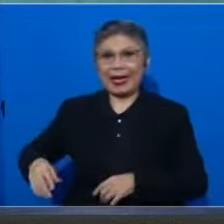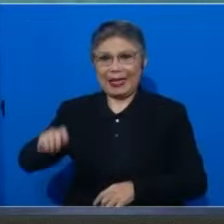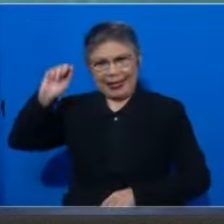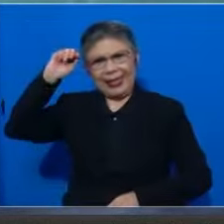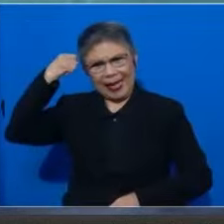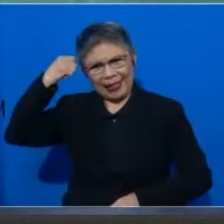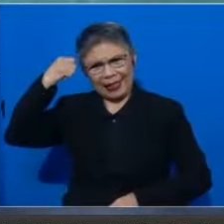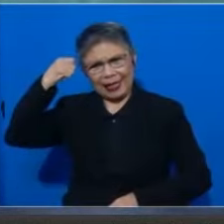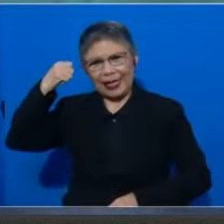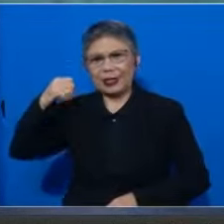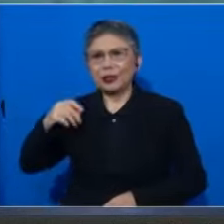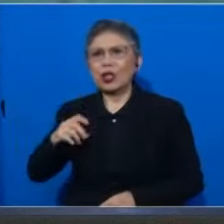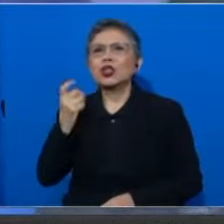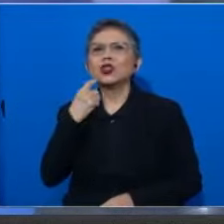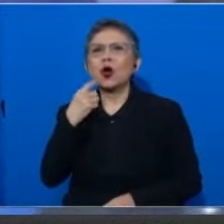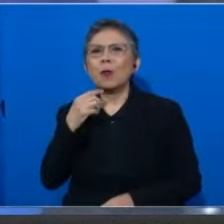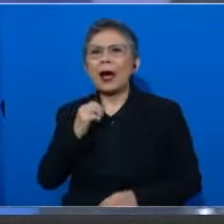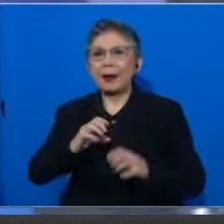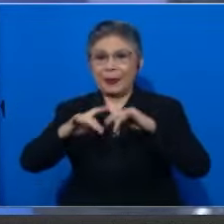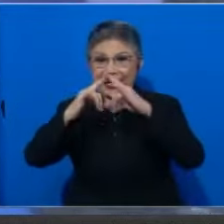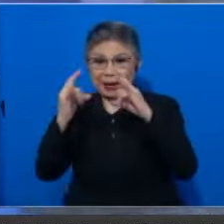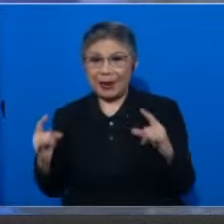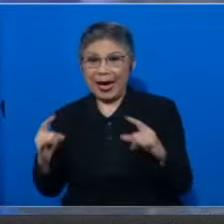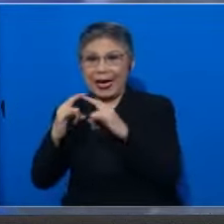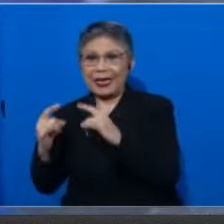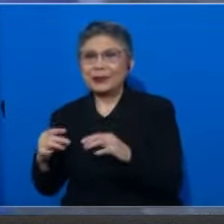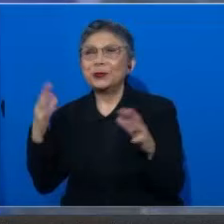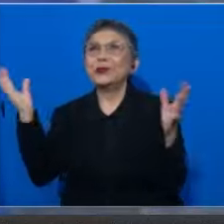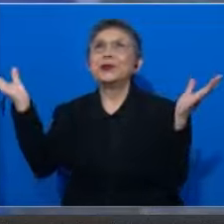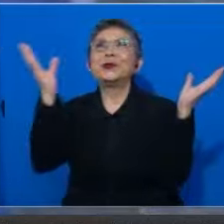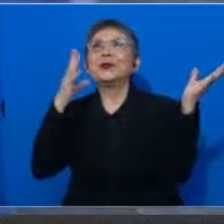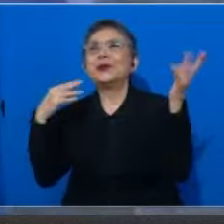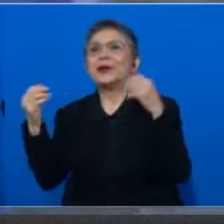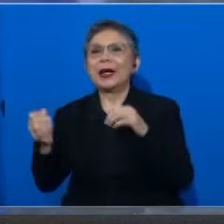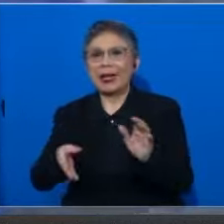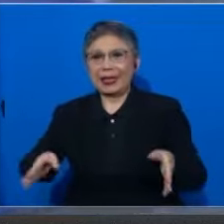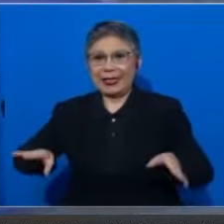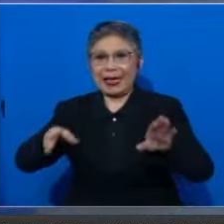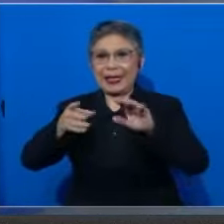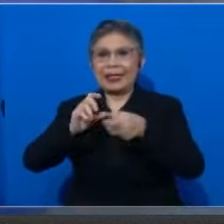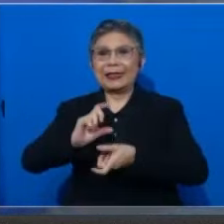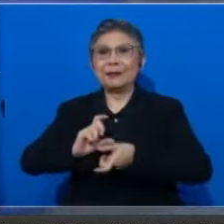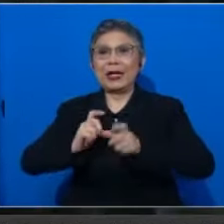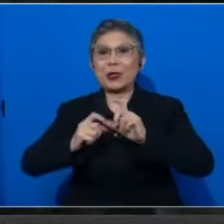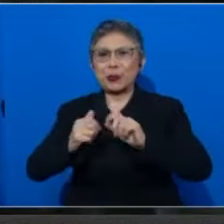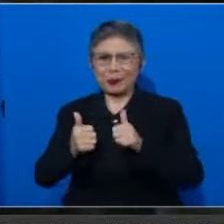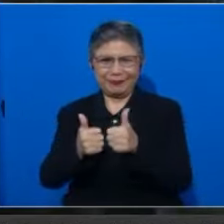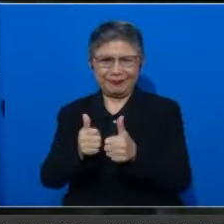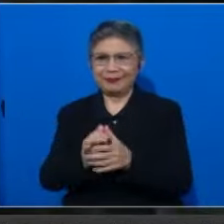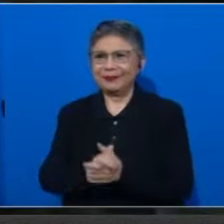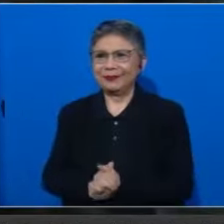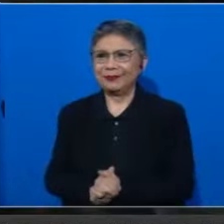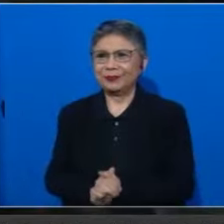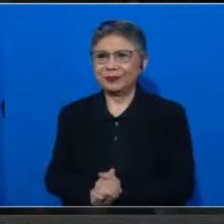lupa untuk menjajal sensasi berkemah sambil menikmati udara di kaki pegunungan yang sejuk. Tak